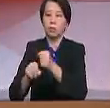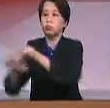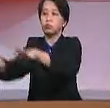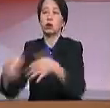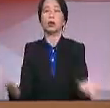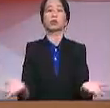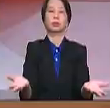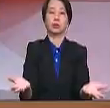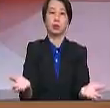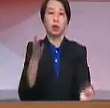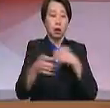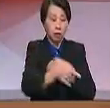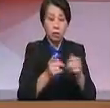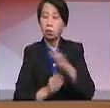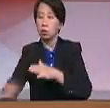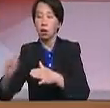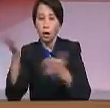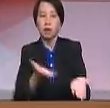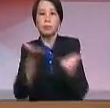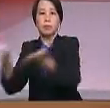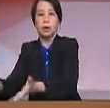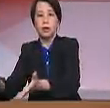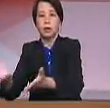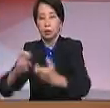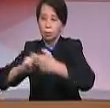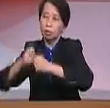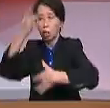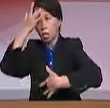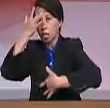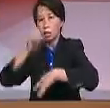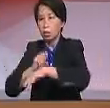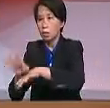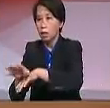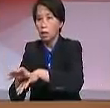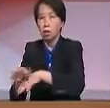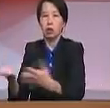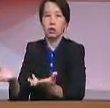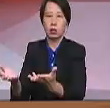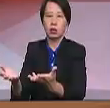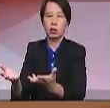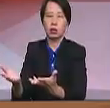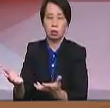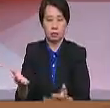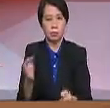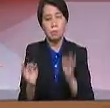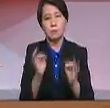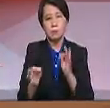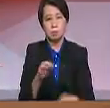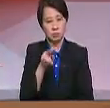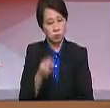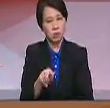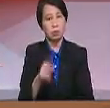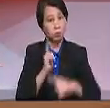kalau mereka keluar, mereka akan membawa gejala ataupun bahaya kepada orang lain kalau mereka